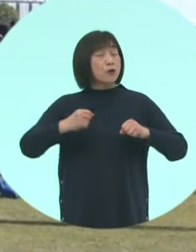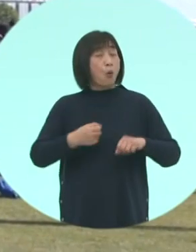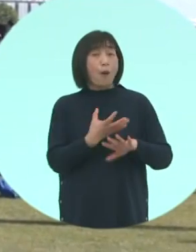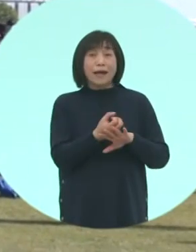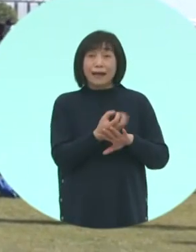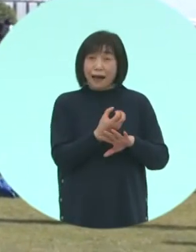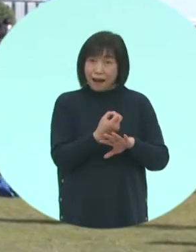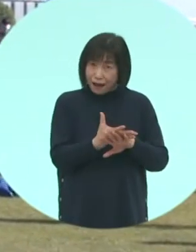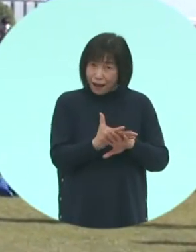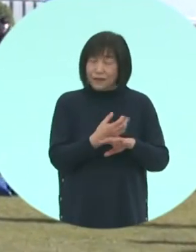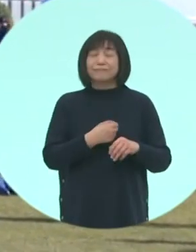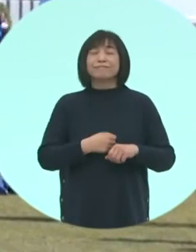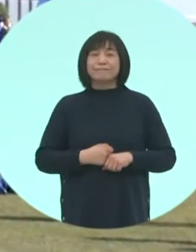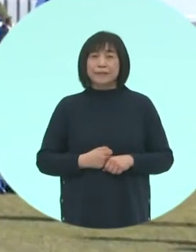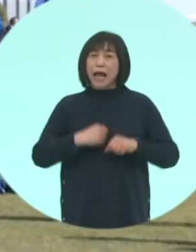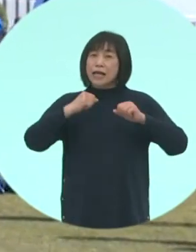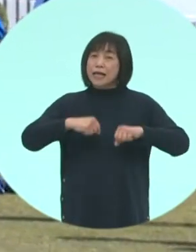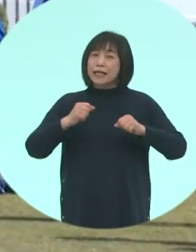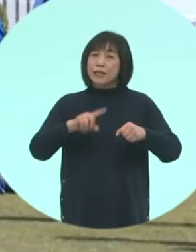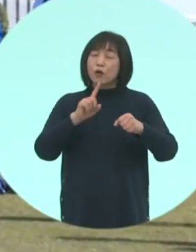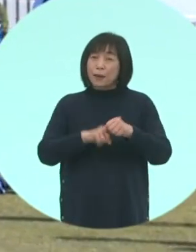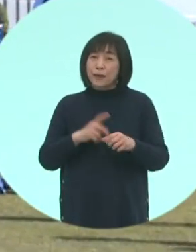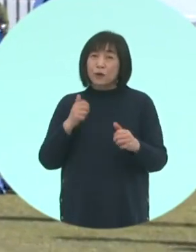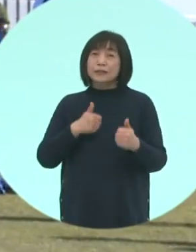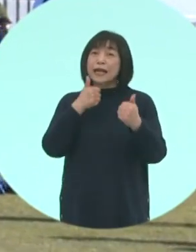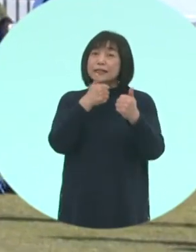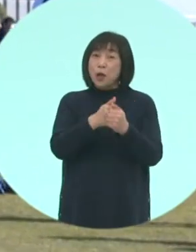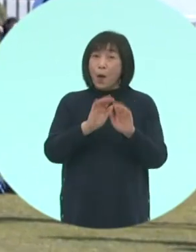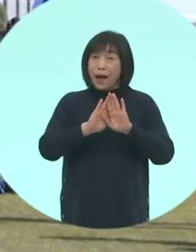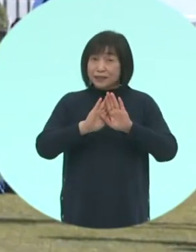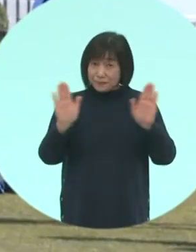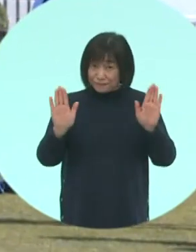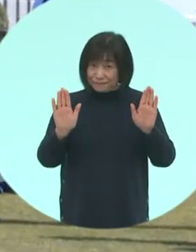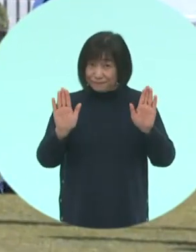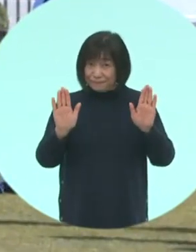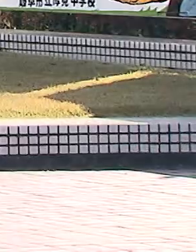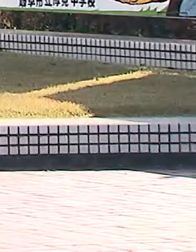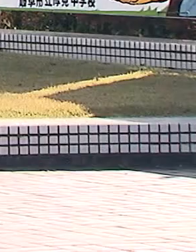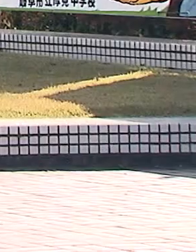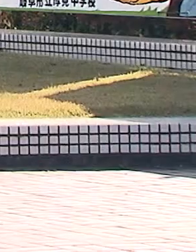康は宝です。さあ元気のためのチャレンジを始めてみましょう。